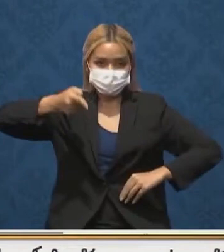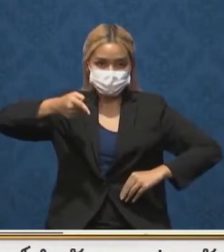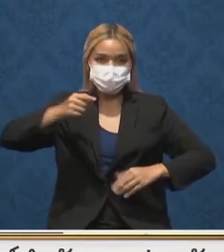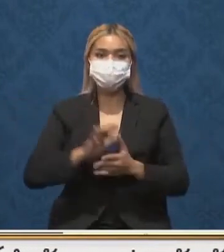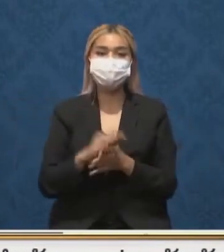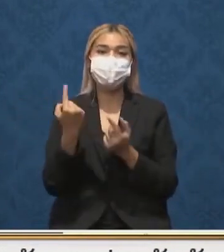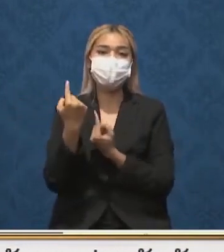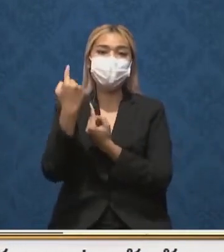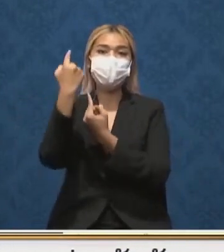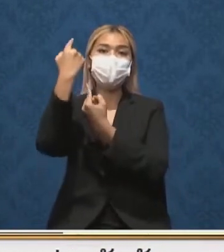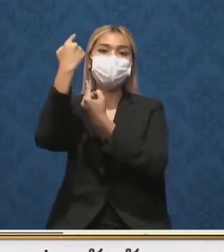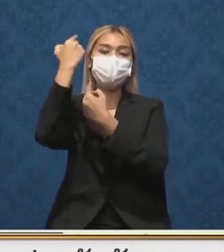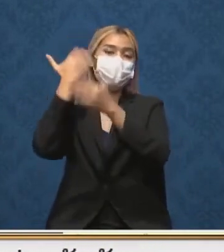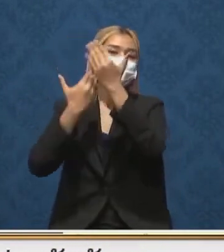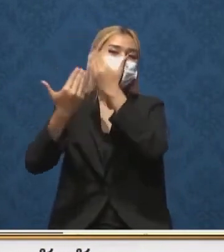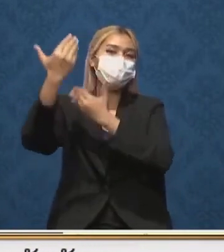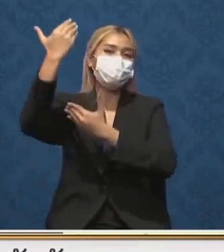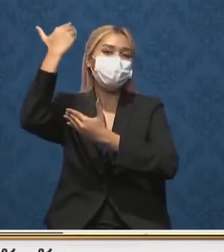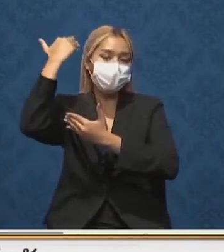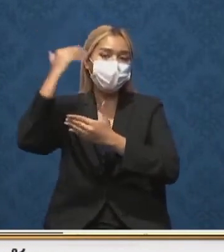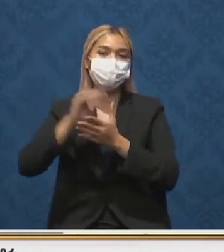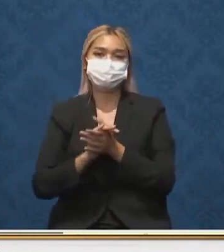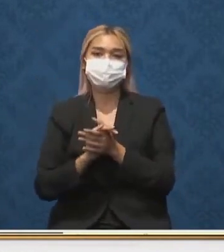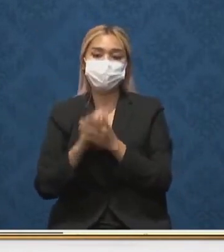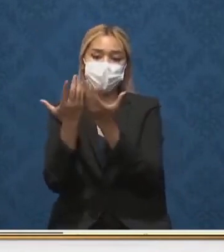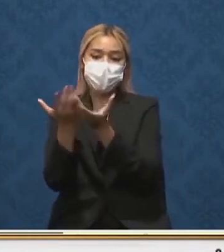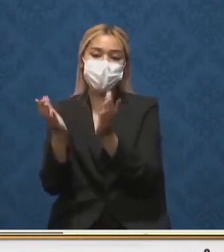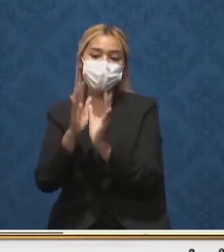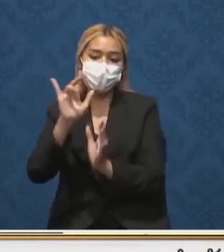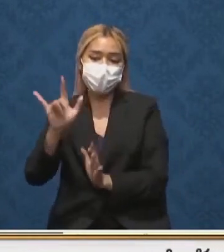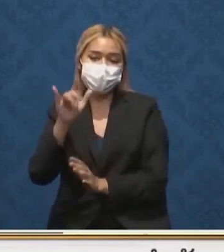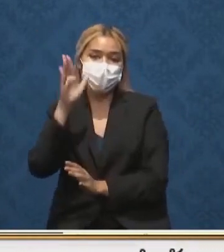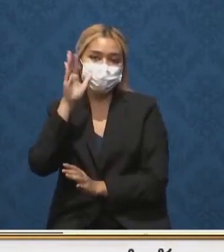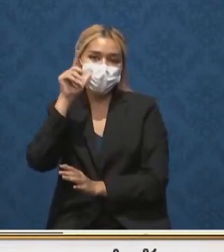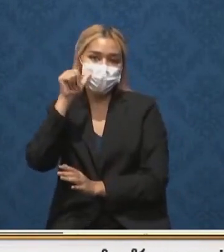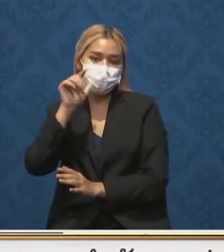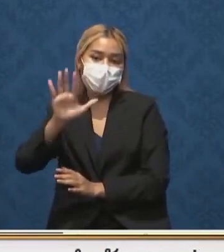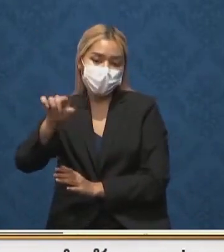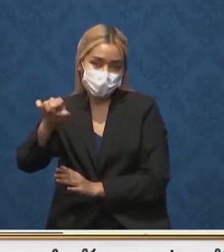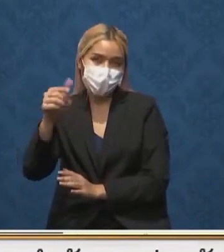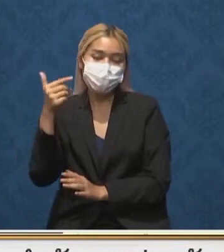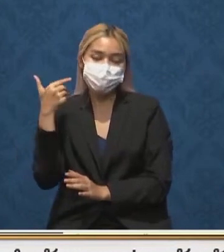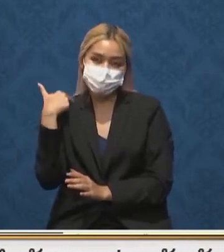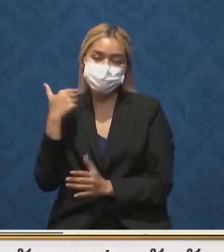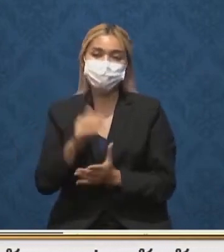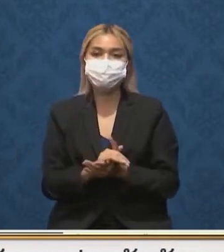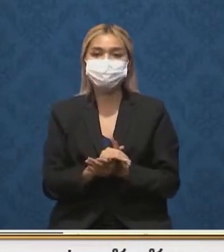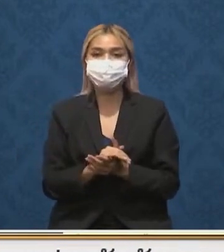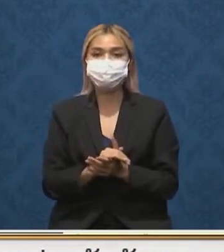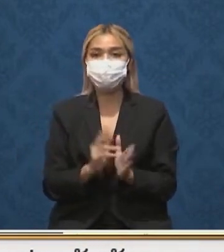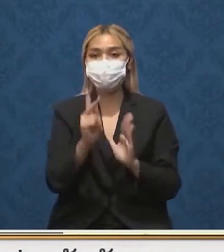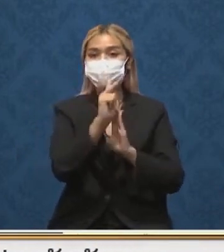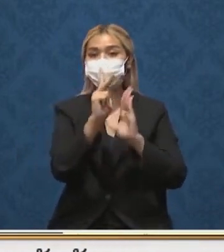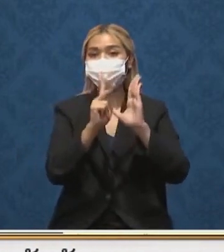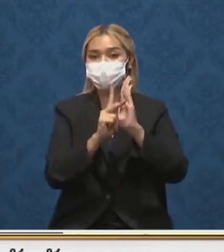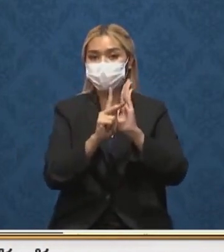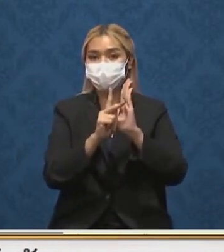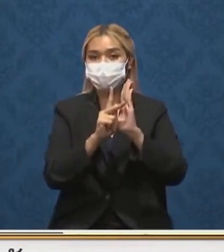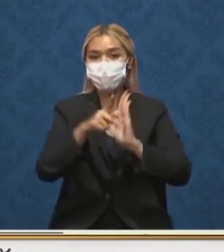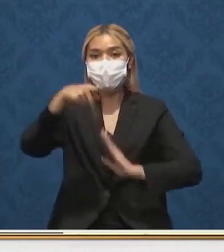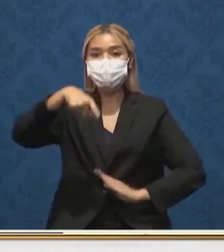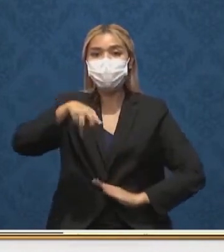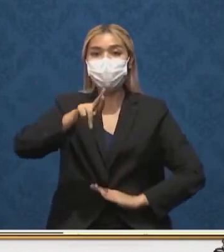เรื่องใดก็ต้องเรียนว่าเมื่อมีพระราชบัญญัติมีเ่อกฎประมวลกฎหมายที่ดินปี